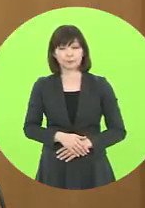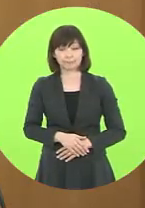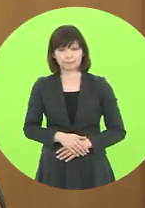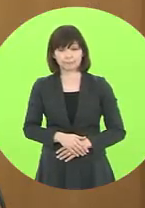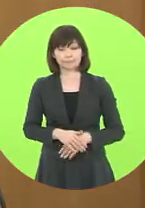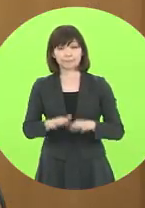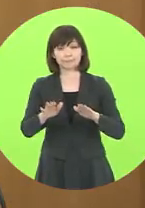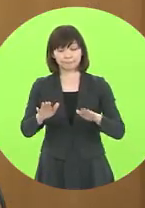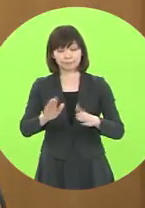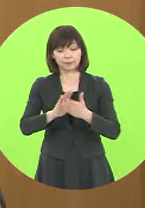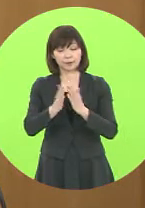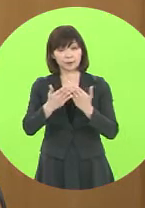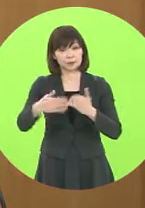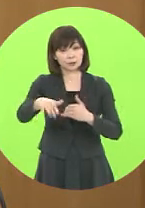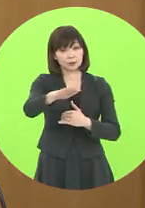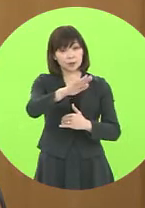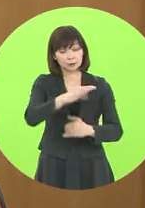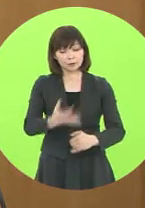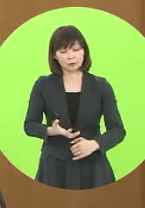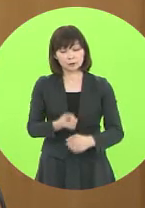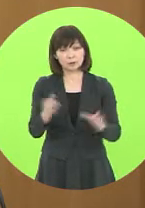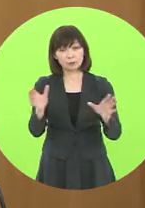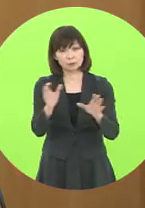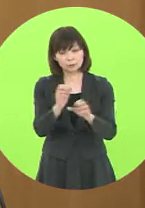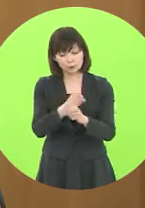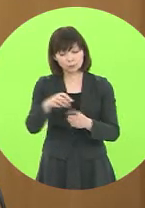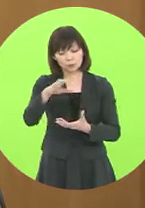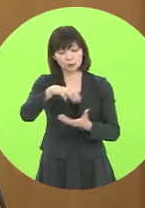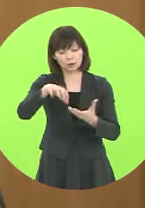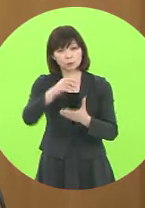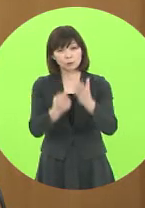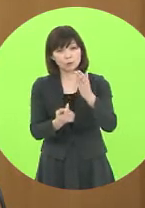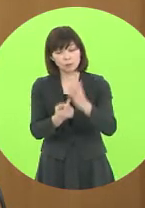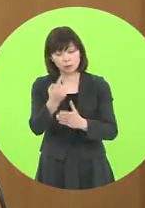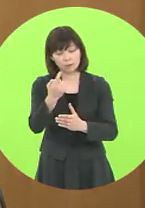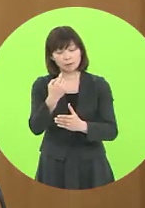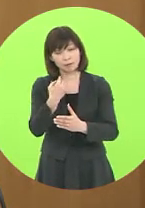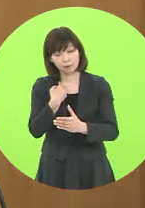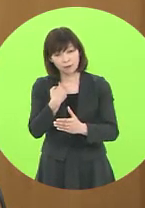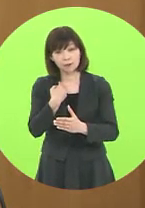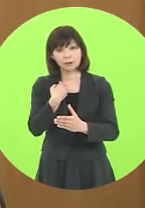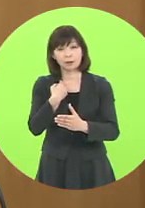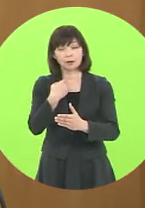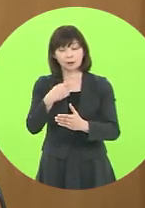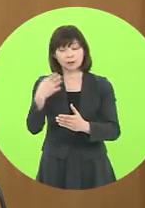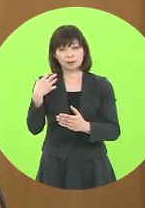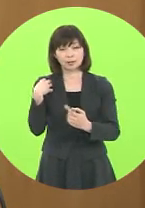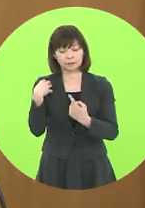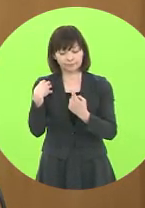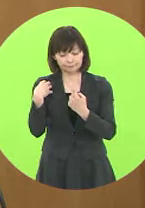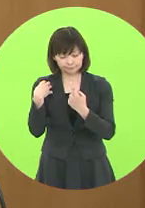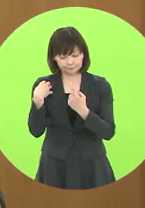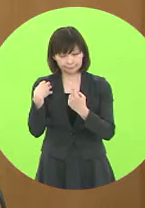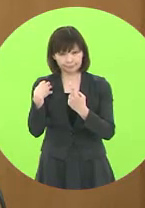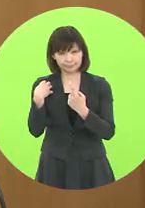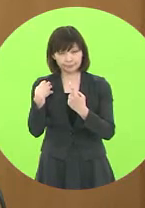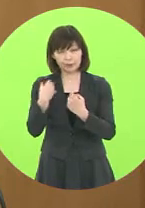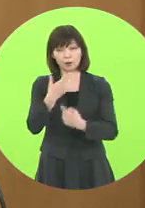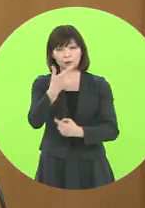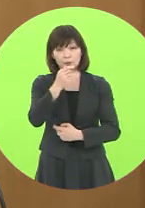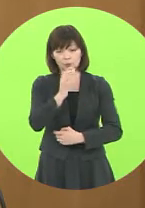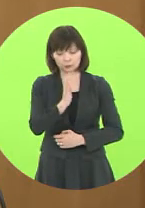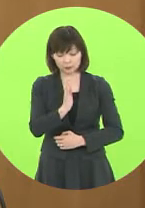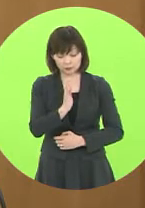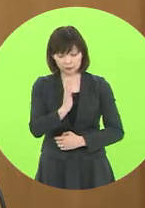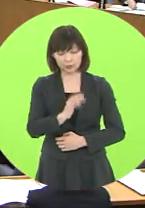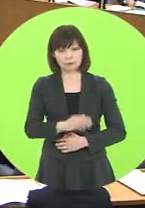この度県民の皆様の信頼を損なうような事態を招いたことにつきましては、責任を痛感しており、深くお詫び申